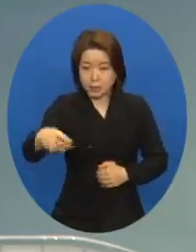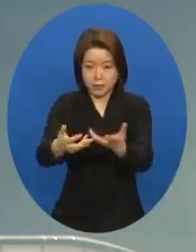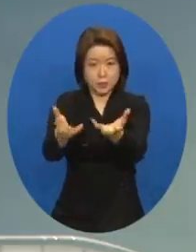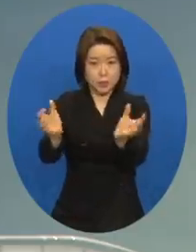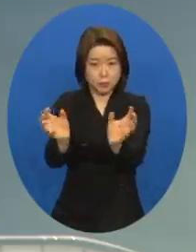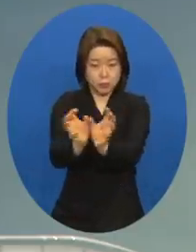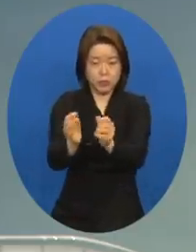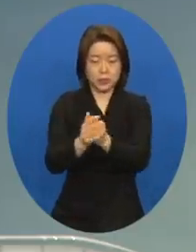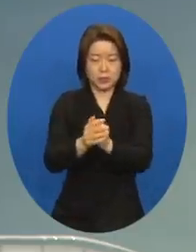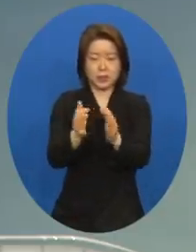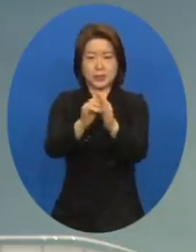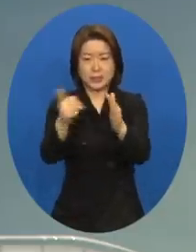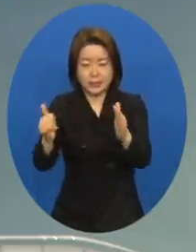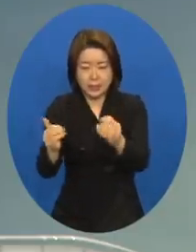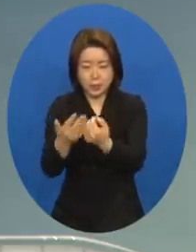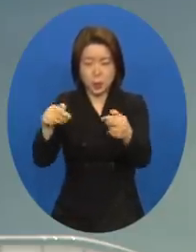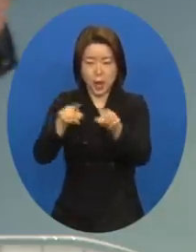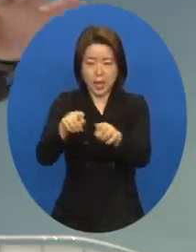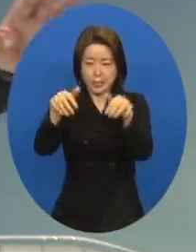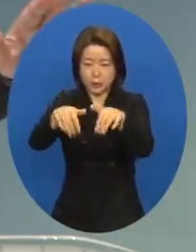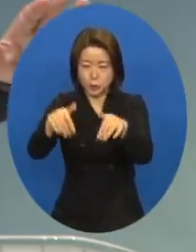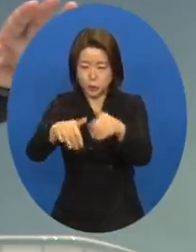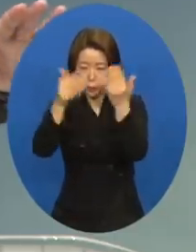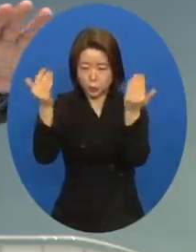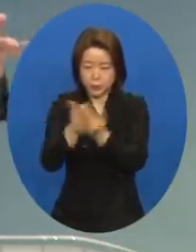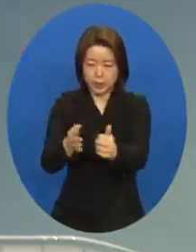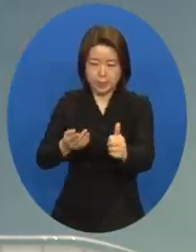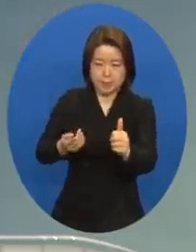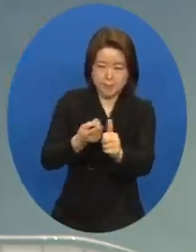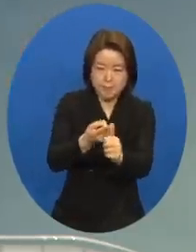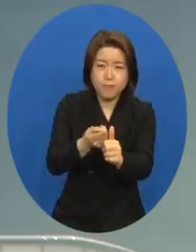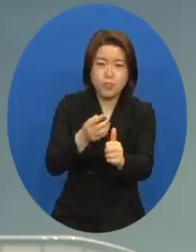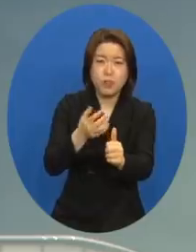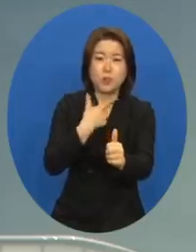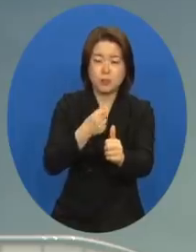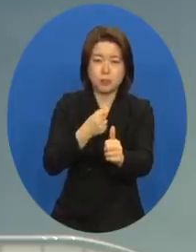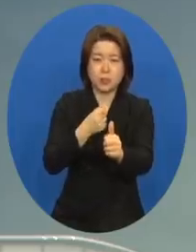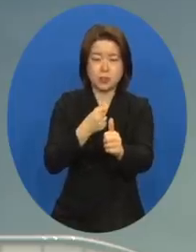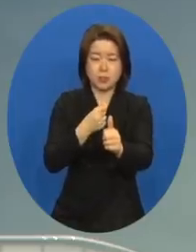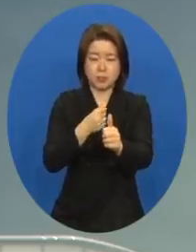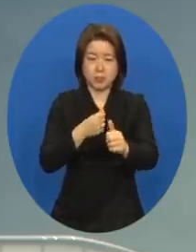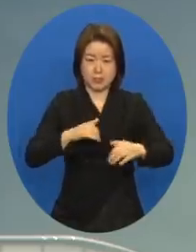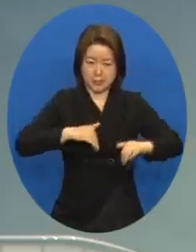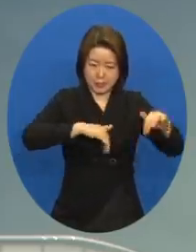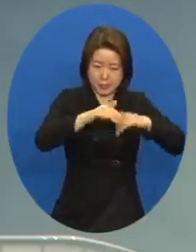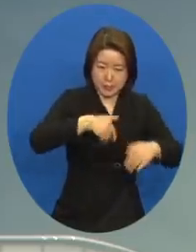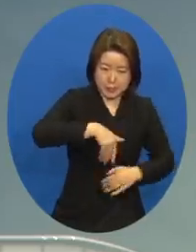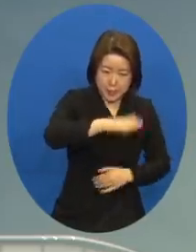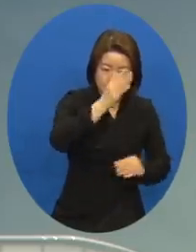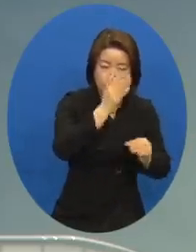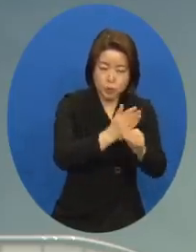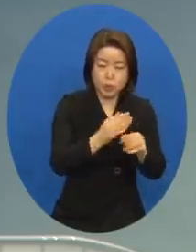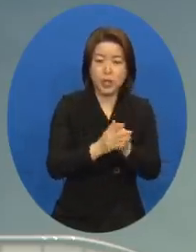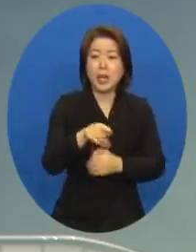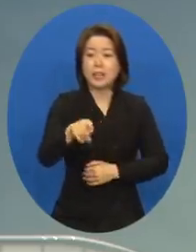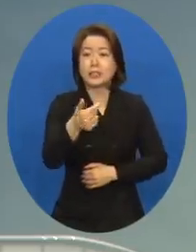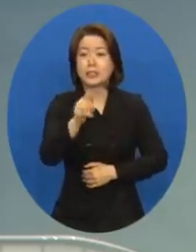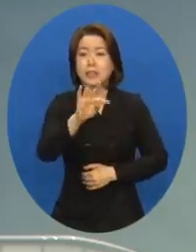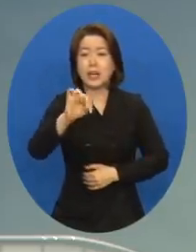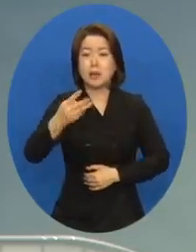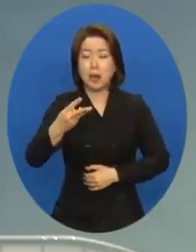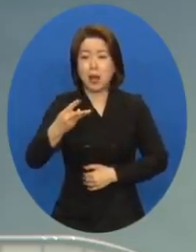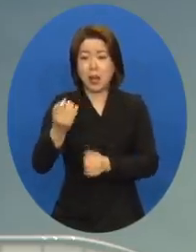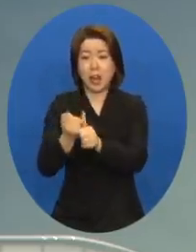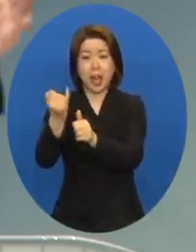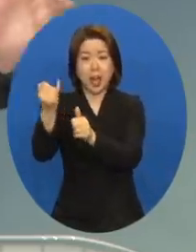무리들을 가족과 함께하는 종들을 다 죽이겠다고 가다가 그 나발의 아내 아비가일이라고 하는